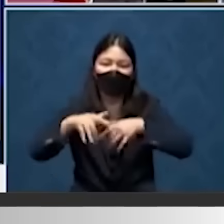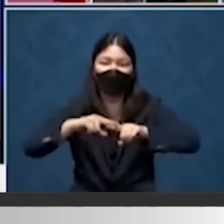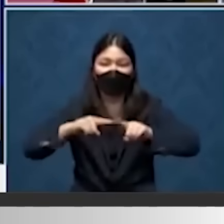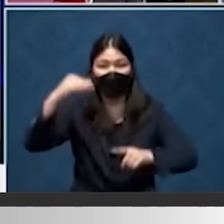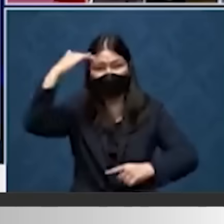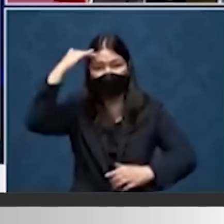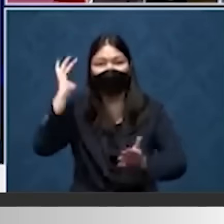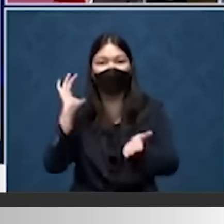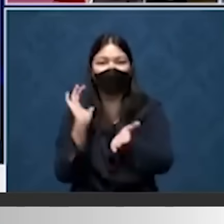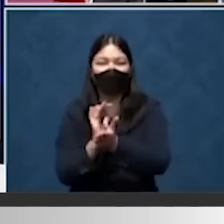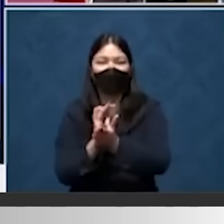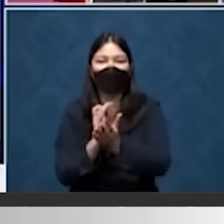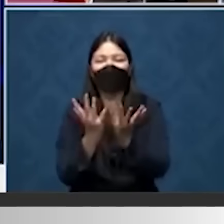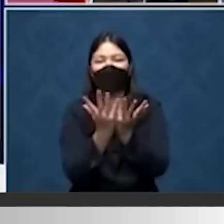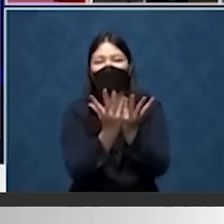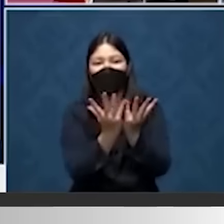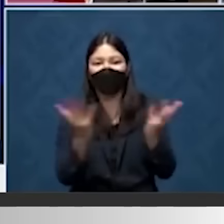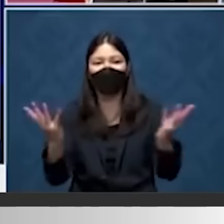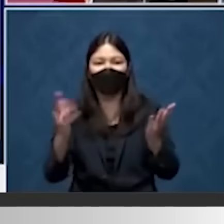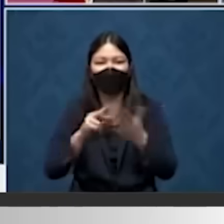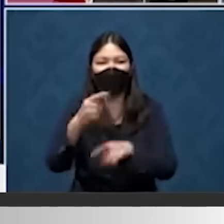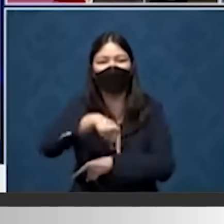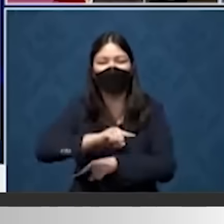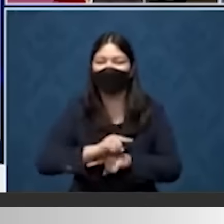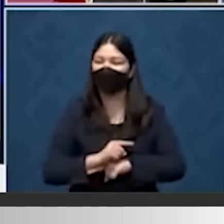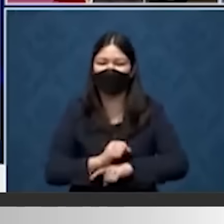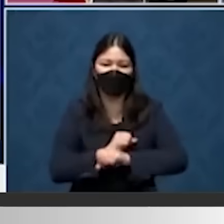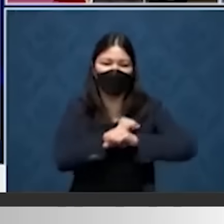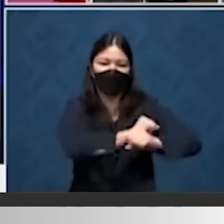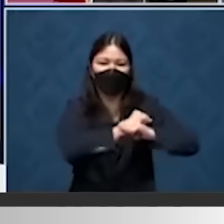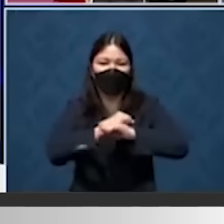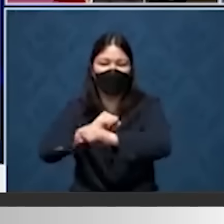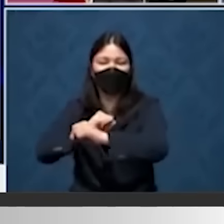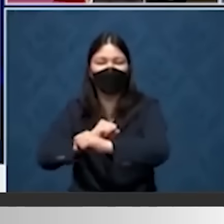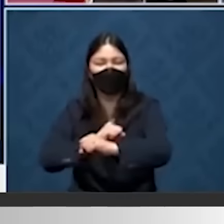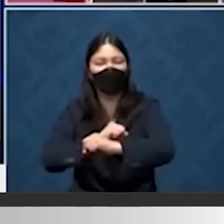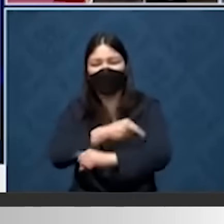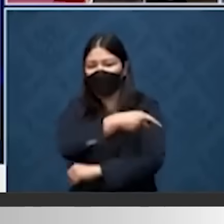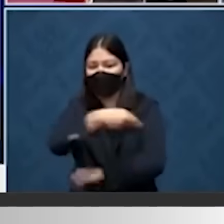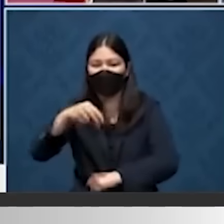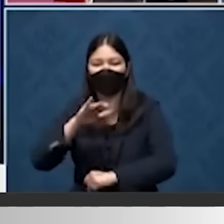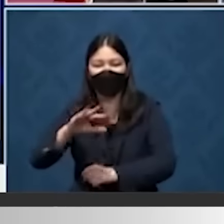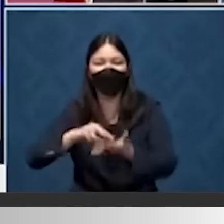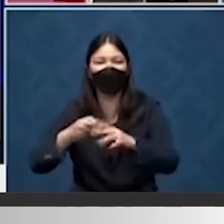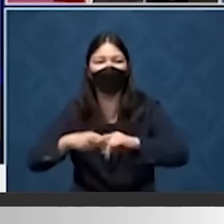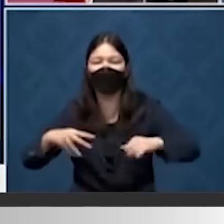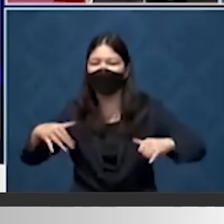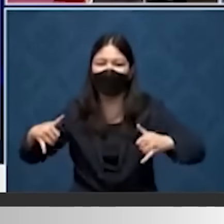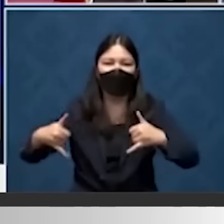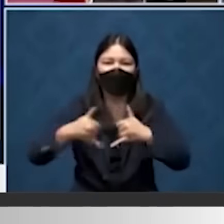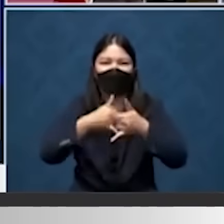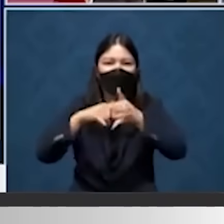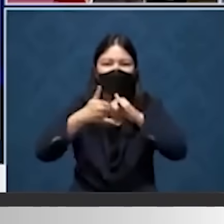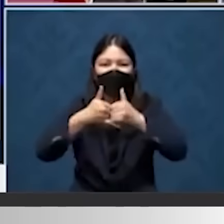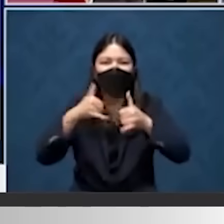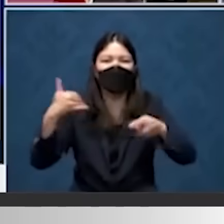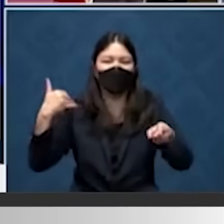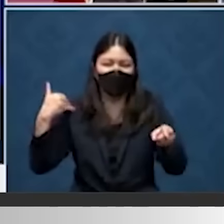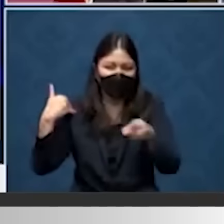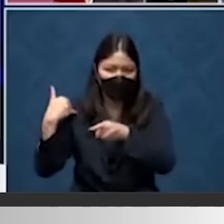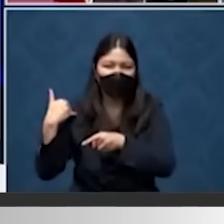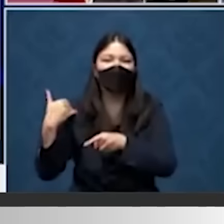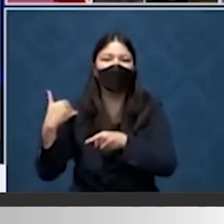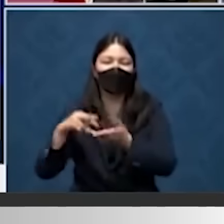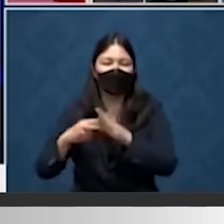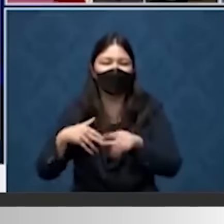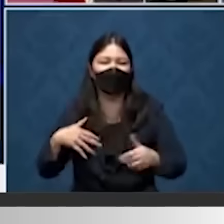จกลับตั้งแนวสกัดไม่ให้ผู้ชุมนุมเดินทางไปยังศูนย์ประชุมจนกระทั่งเกิดการปะทะกันบริเวณถนนดินสอและมีการใ